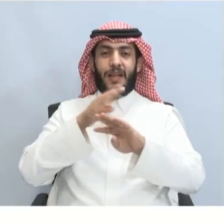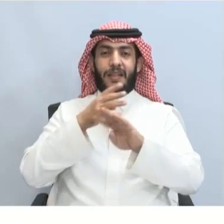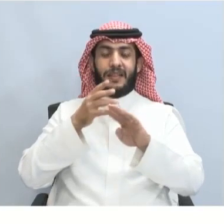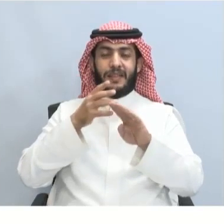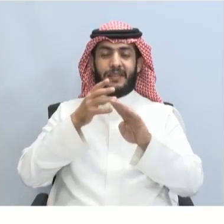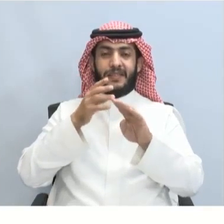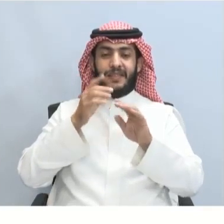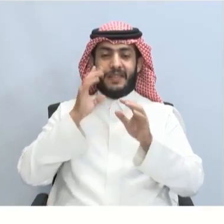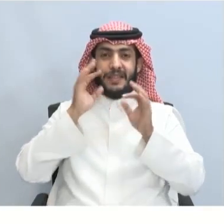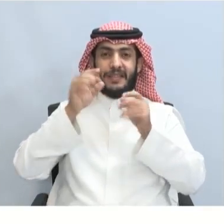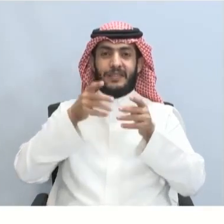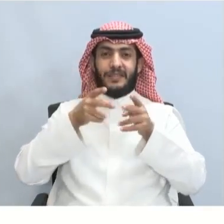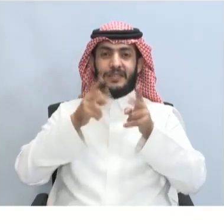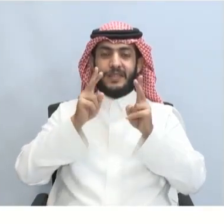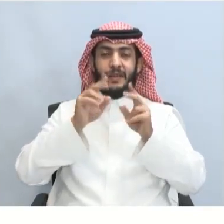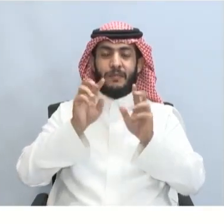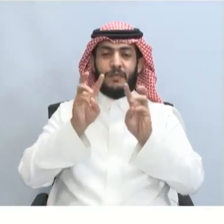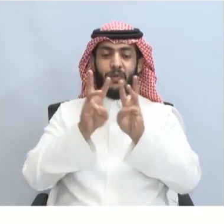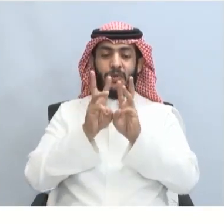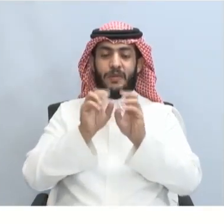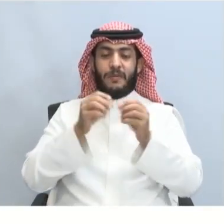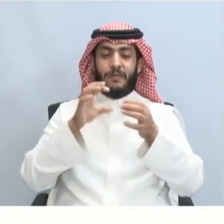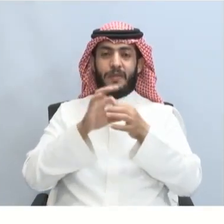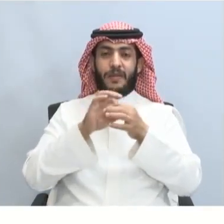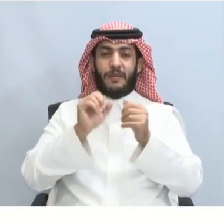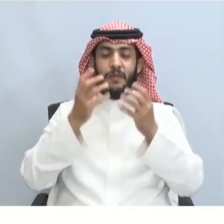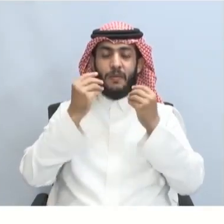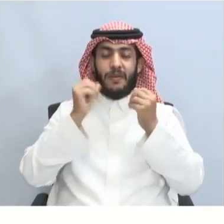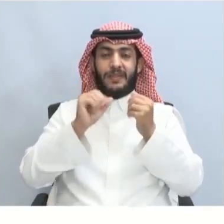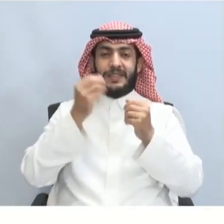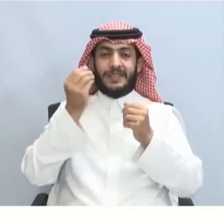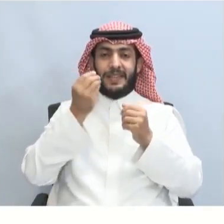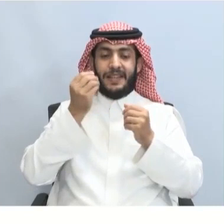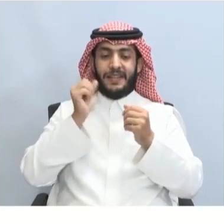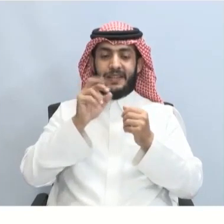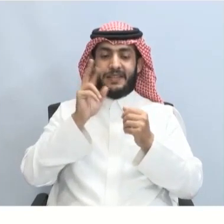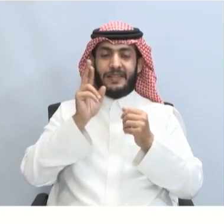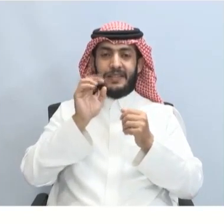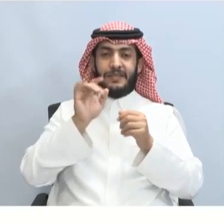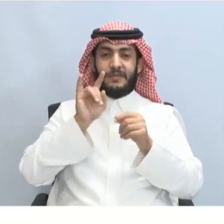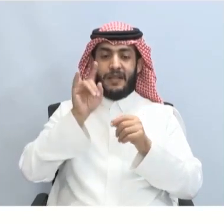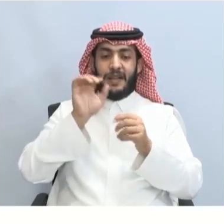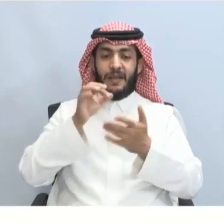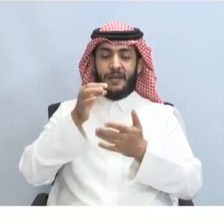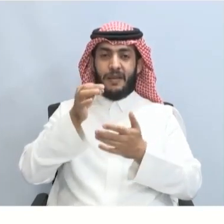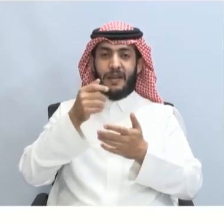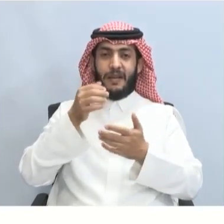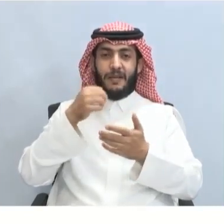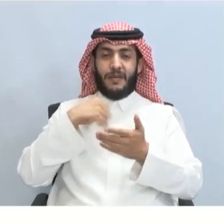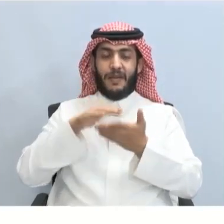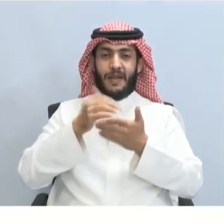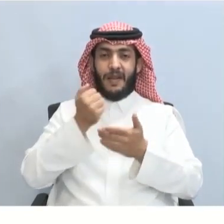خطط لانشاء موقع الكتروني يتضمن معلومات سياحيه للمسافرين الى بلدك او الى بلد